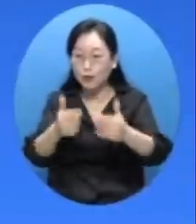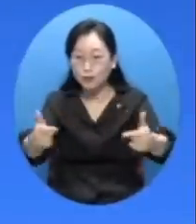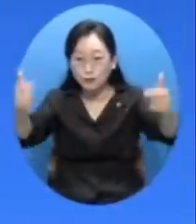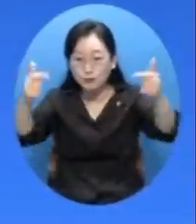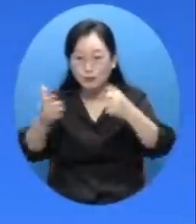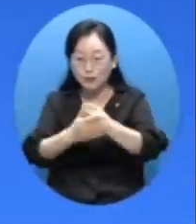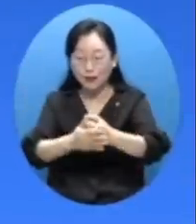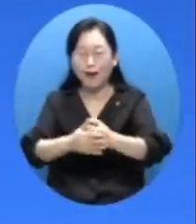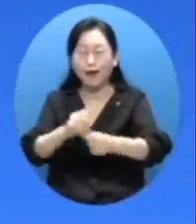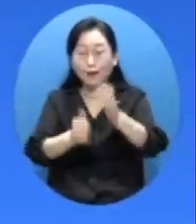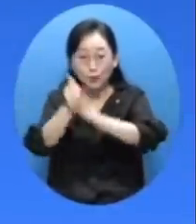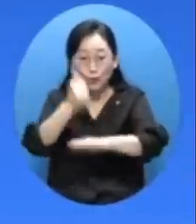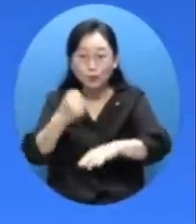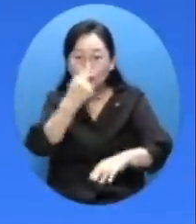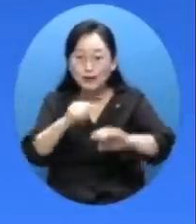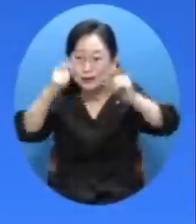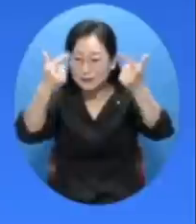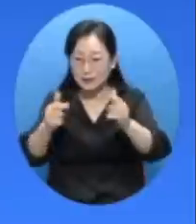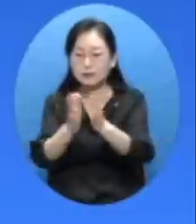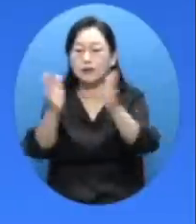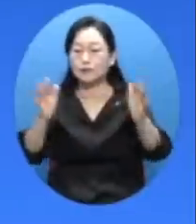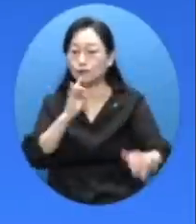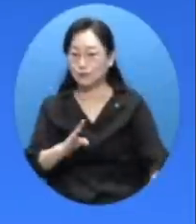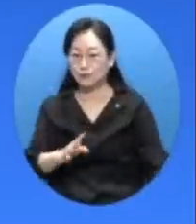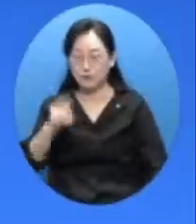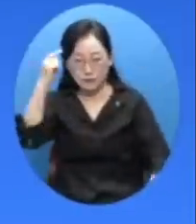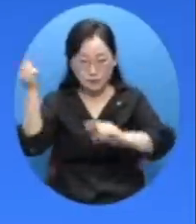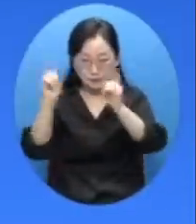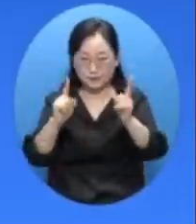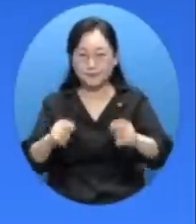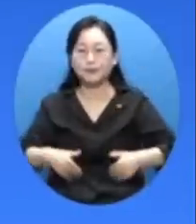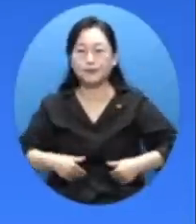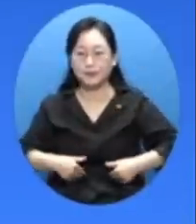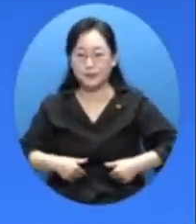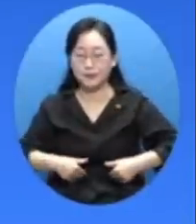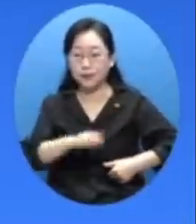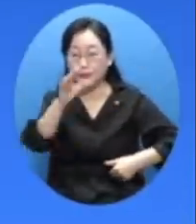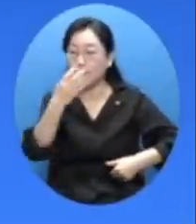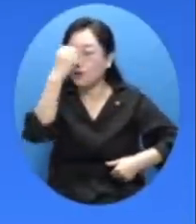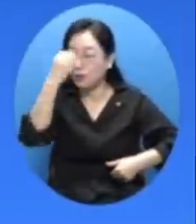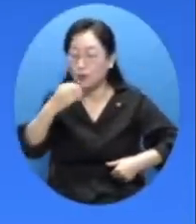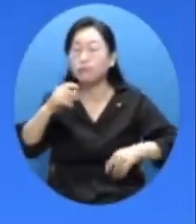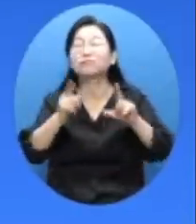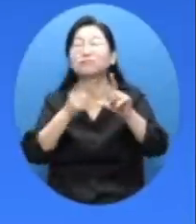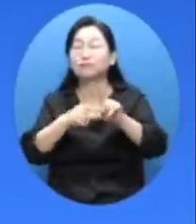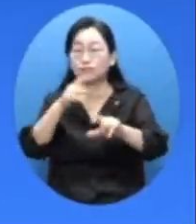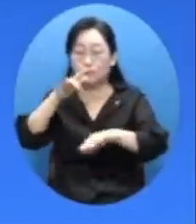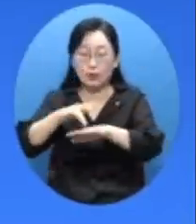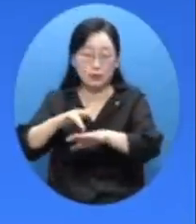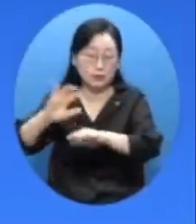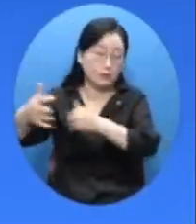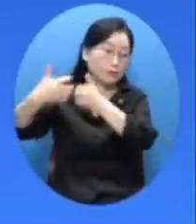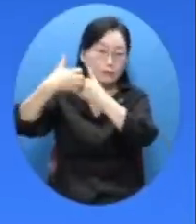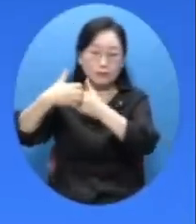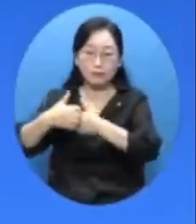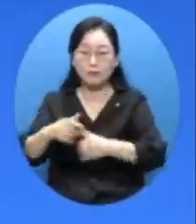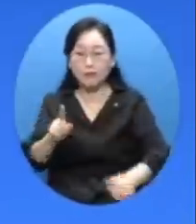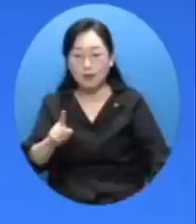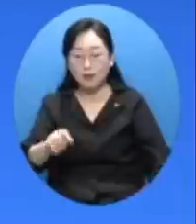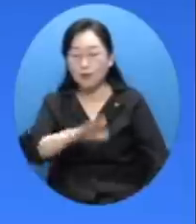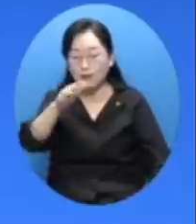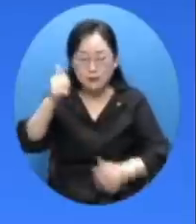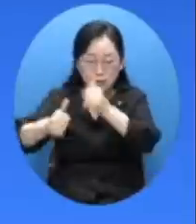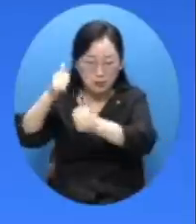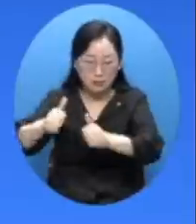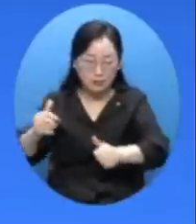다 됐다. 아닙니다. 이제 시작인 것입니다. 정신을 차려야 됩니다. 우리가 교만하고 방심하면 마귀가 우리를 공격해서 우리에게 시험거리를